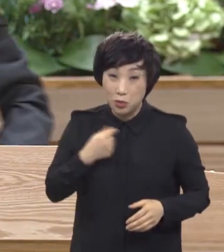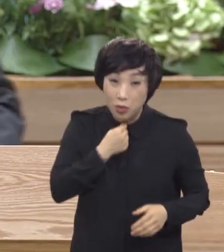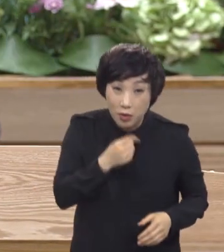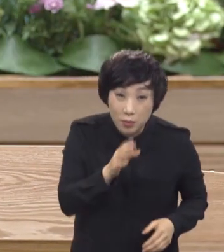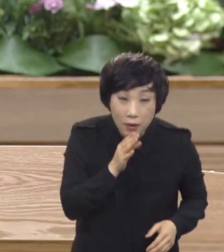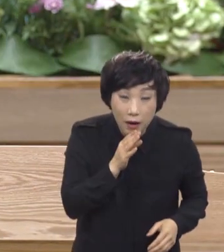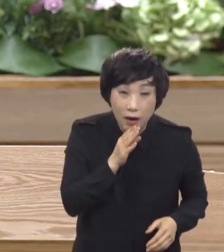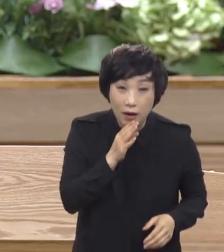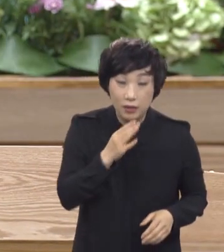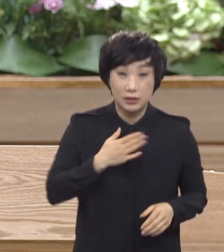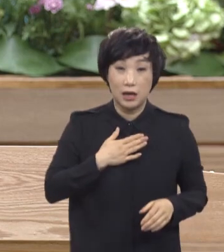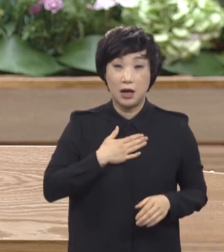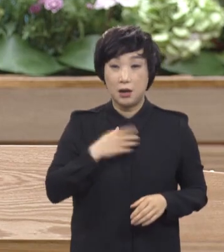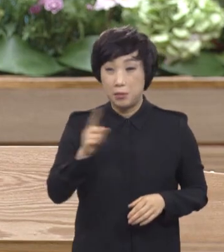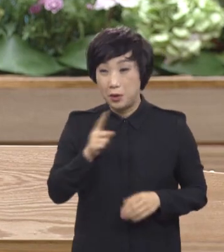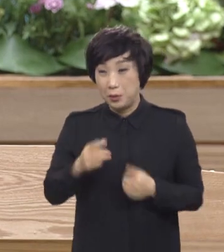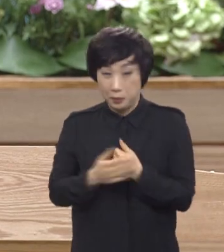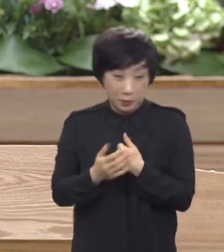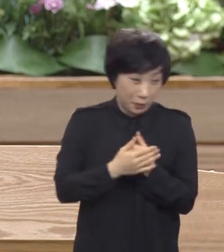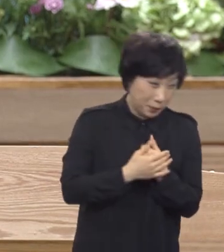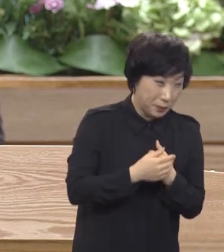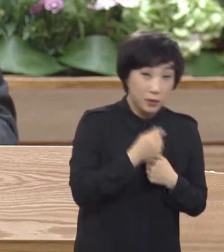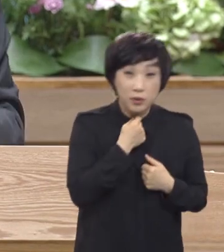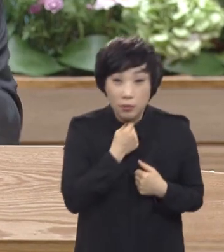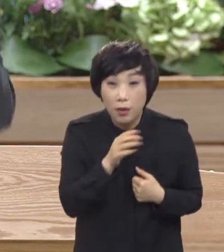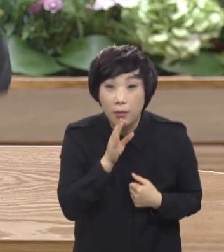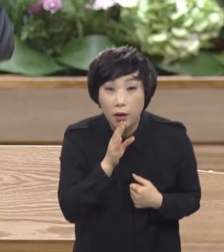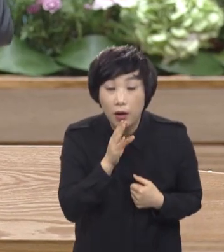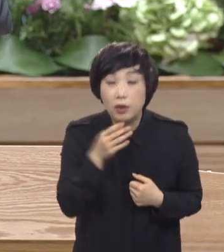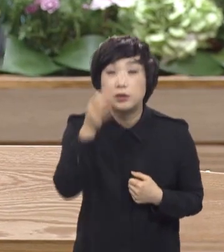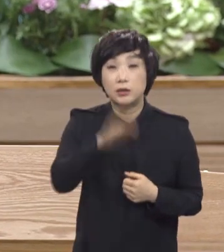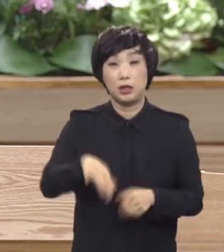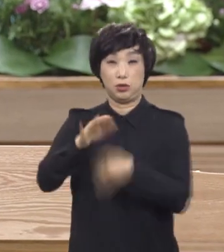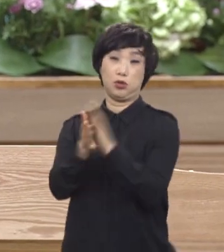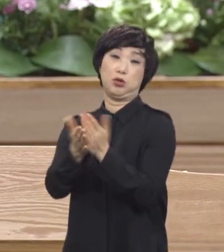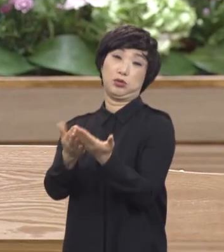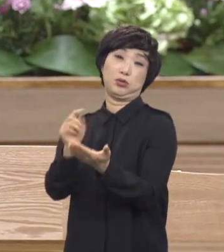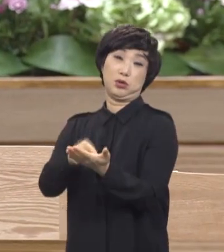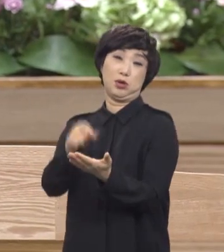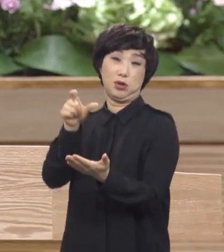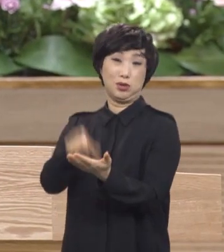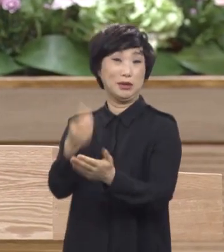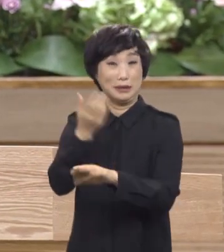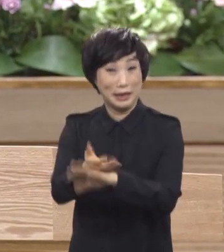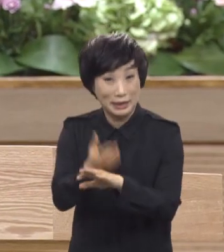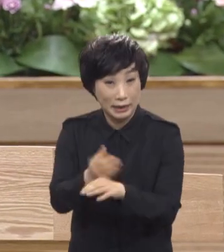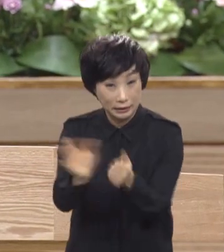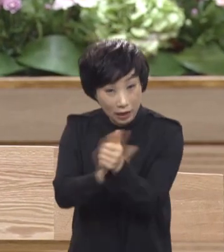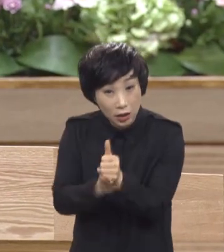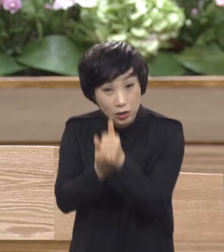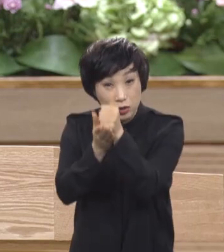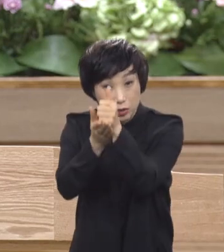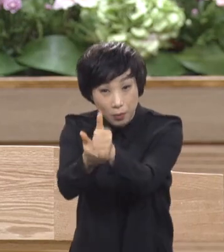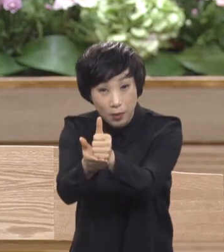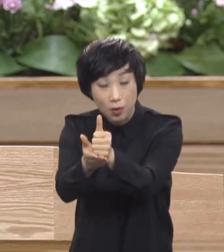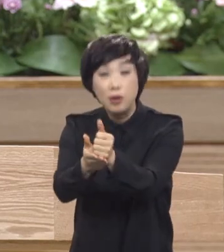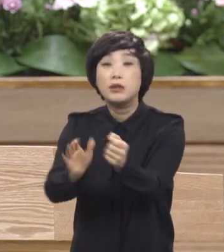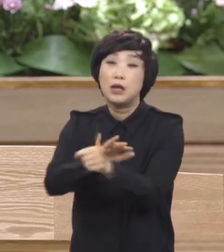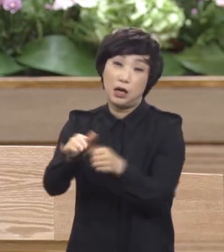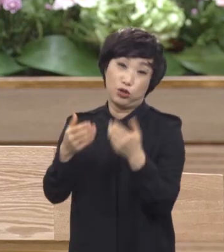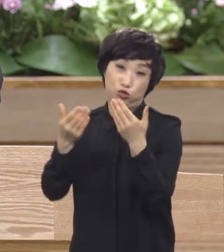내 자신이 뭔가 얻고 가져야 되는데 성경은 대접해야 된다 사랑해야 된다